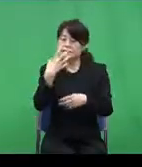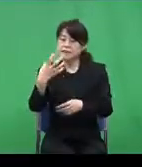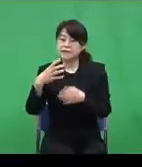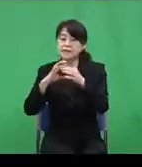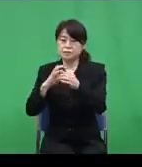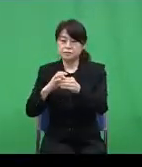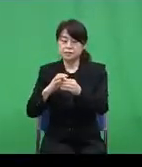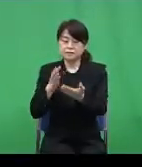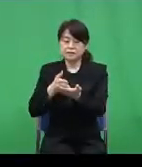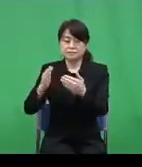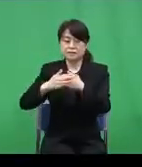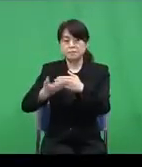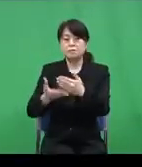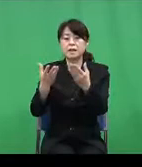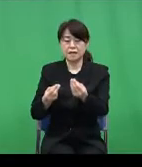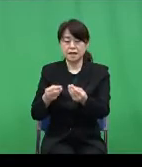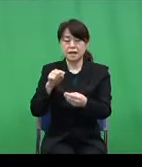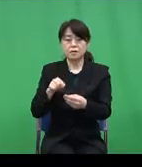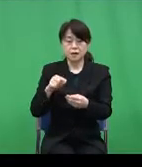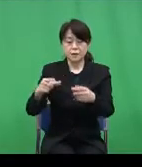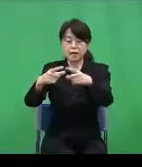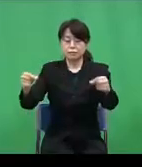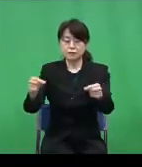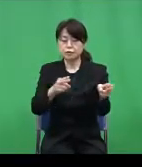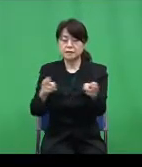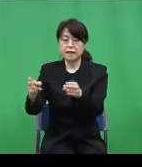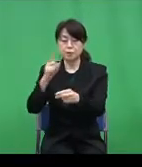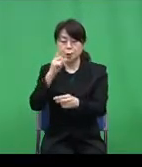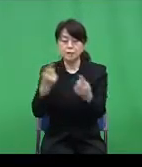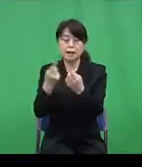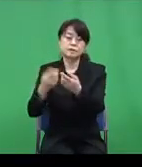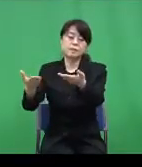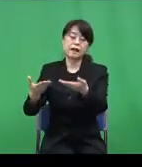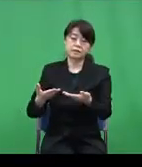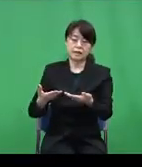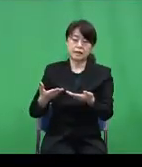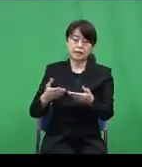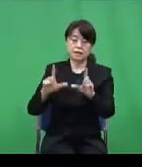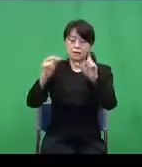制度を見直してもらって、あまりにも東海道新幹線や